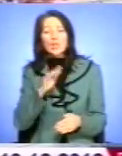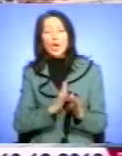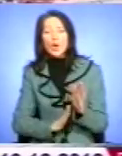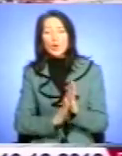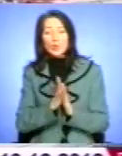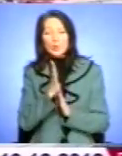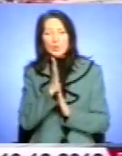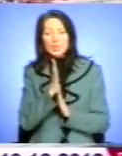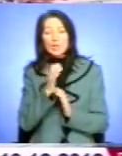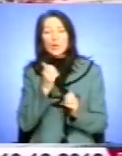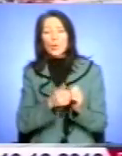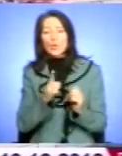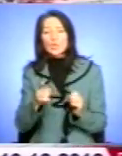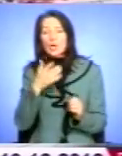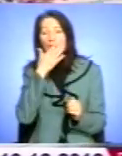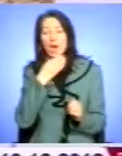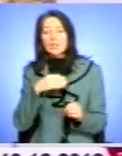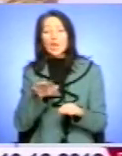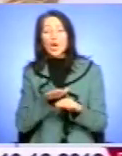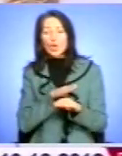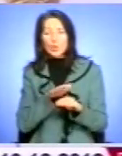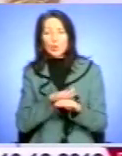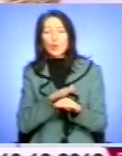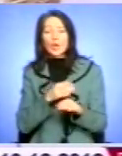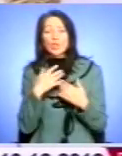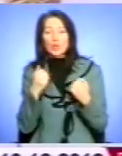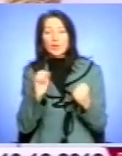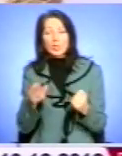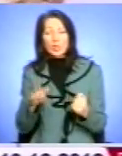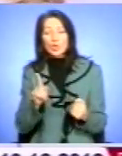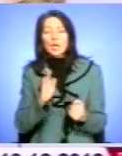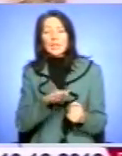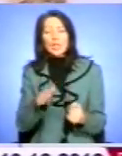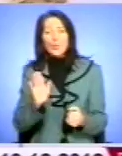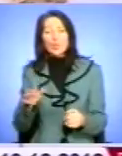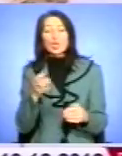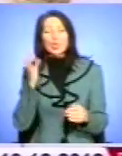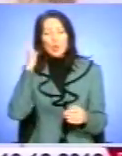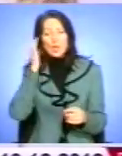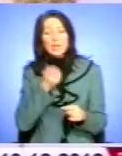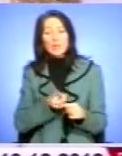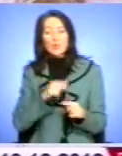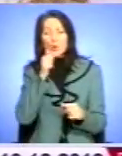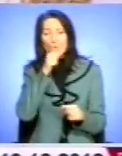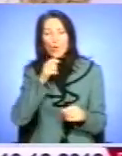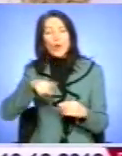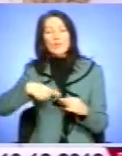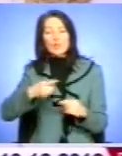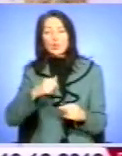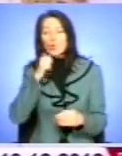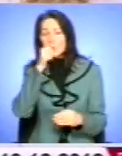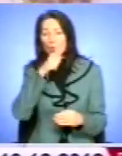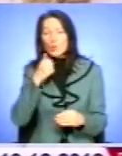кожна гарна, добра, здорова дитина. Отож, дітки, будьте слухняними і цього року. І в наступному